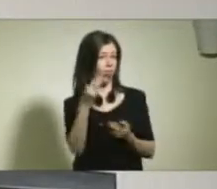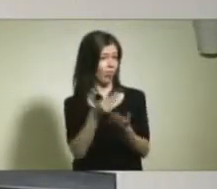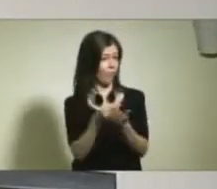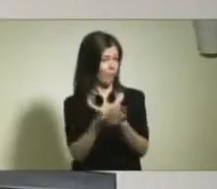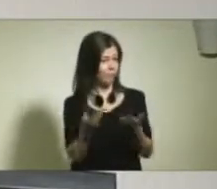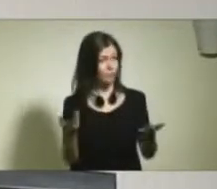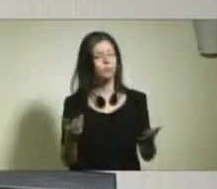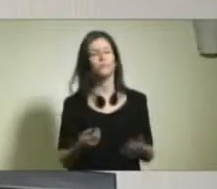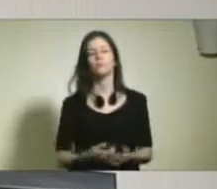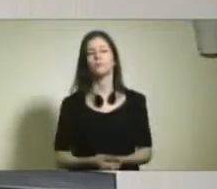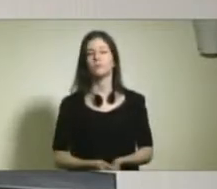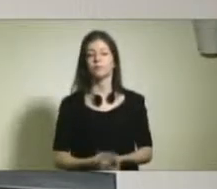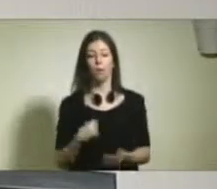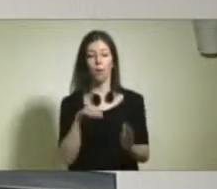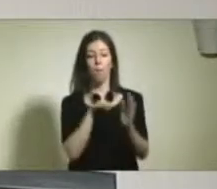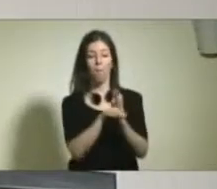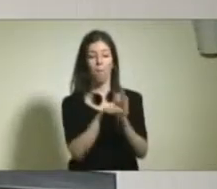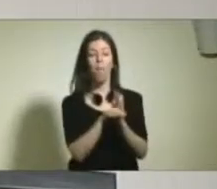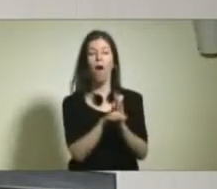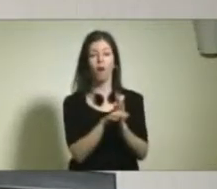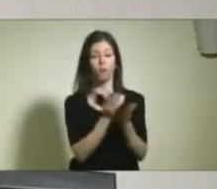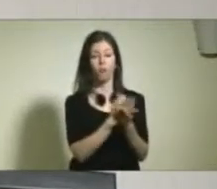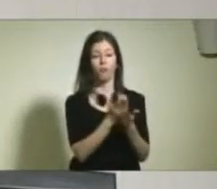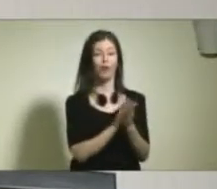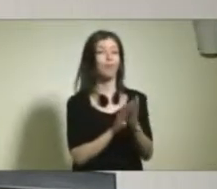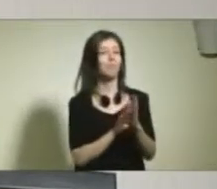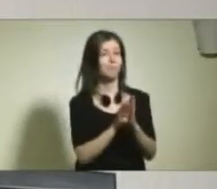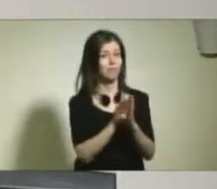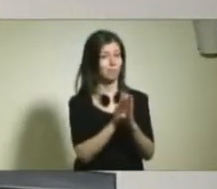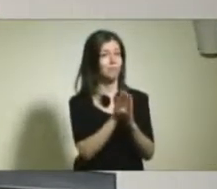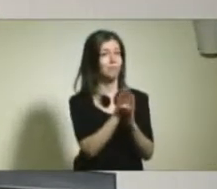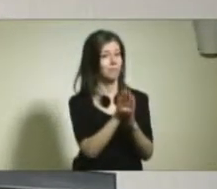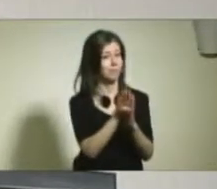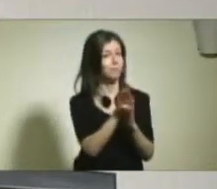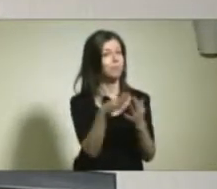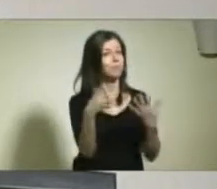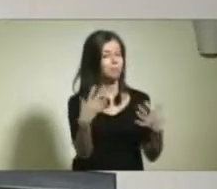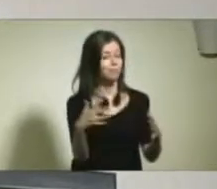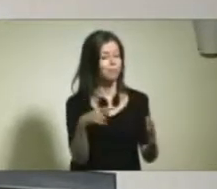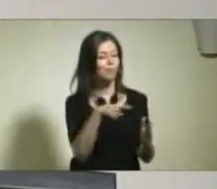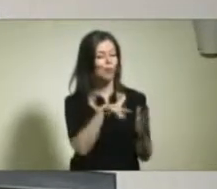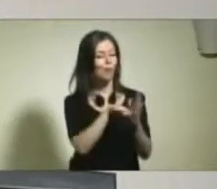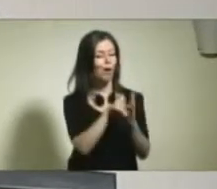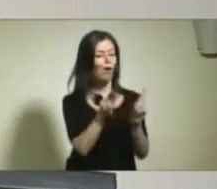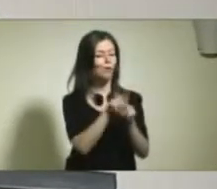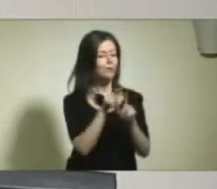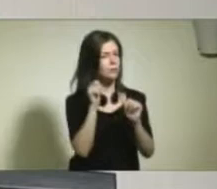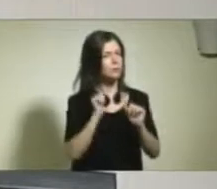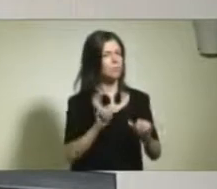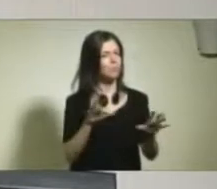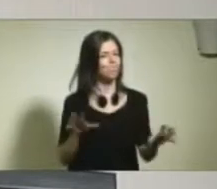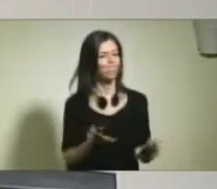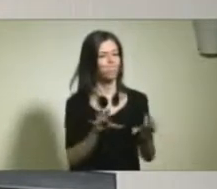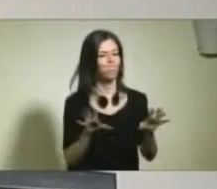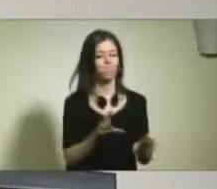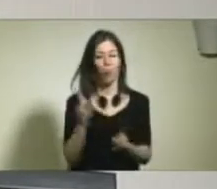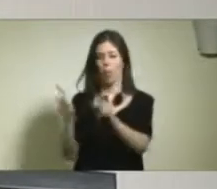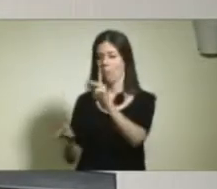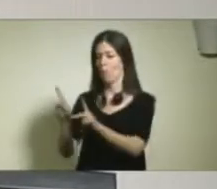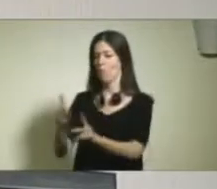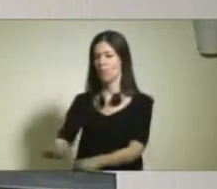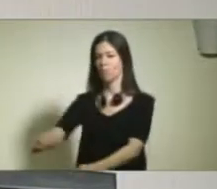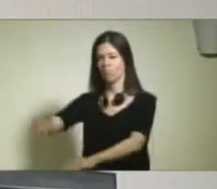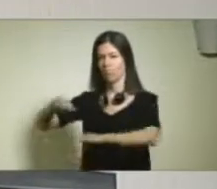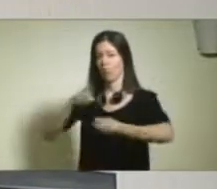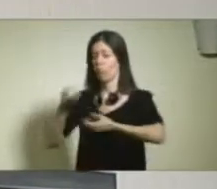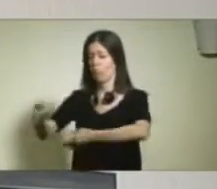une phase très ascendante, et une banque qui a tout fait aussi pour satisfaire le public, pour être au plus près. Le